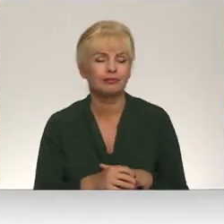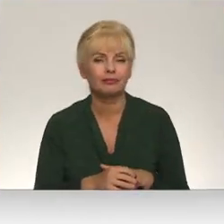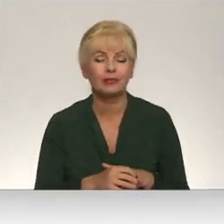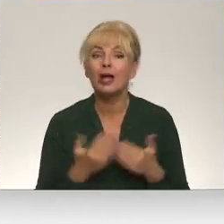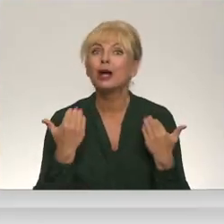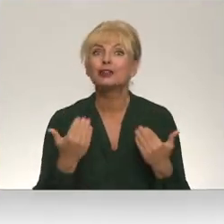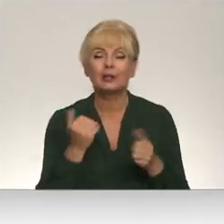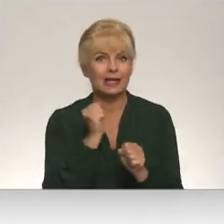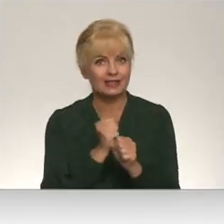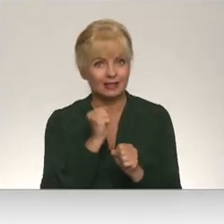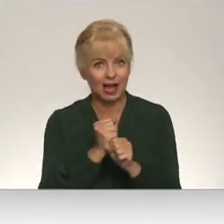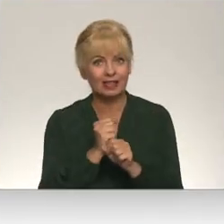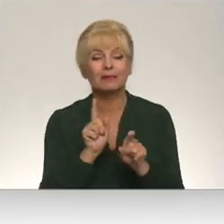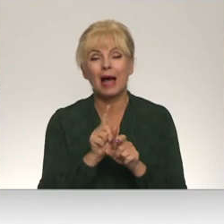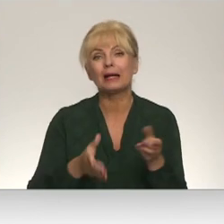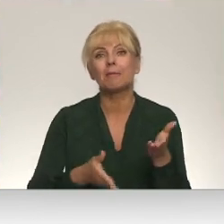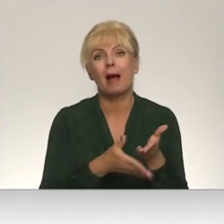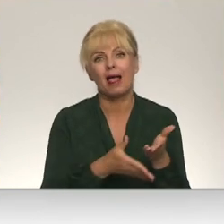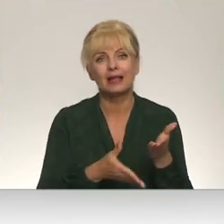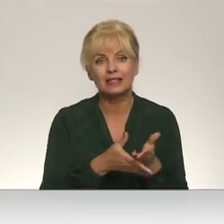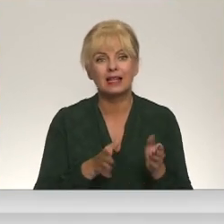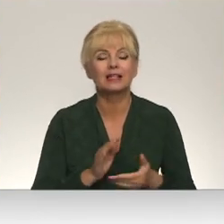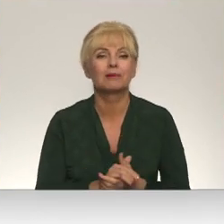Mēs šodien strādāsim un palīdzēsim.